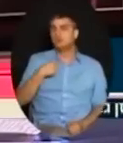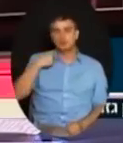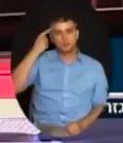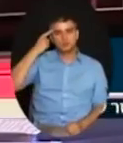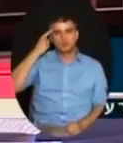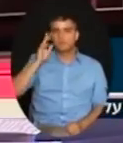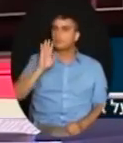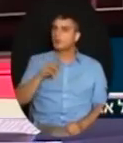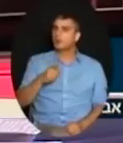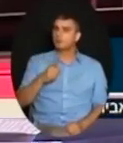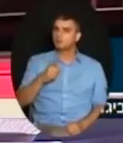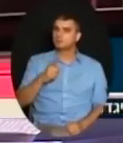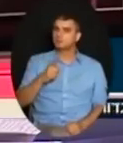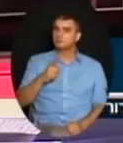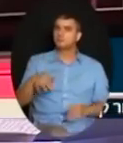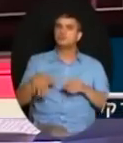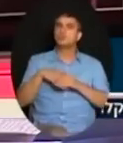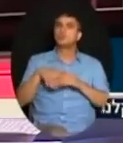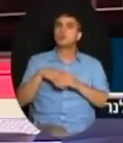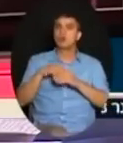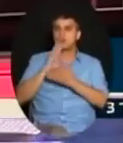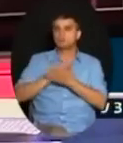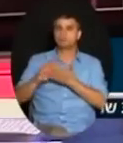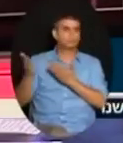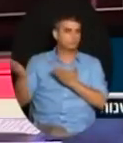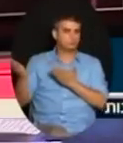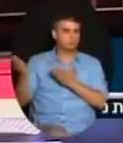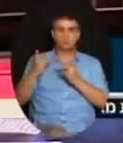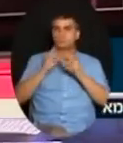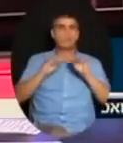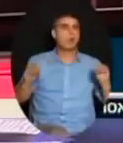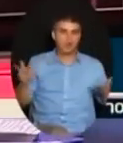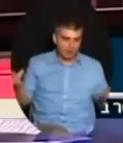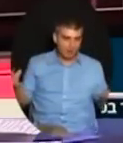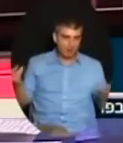שגם פועל בניין, מורה,